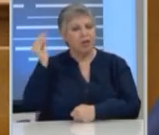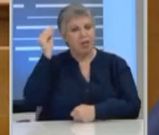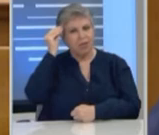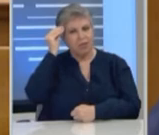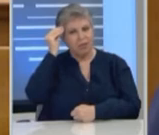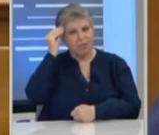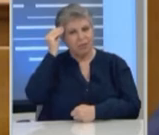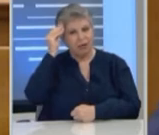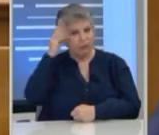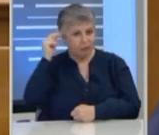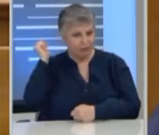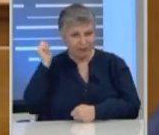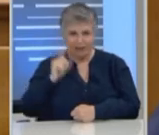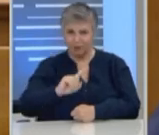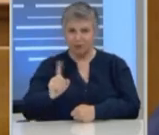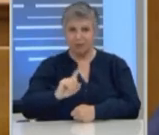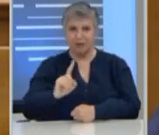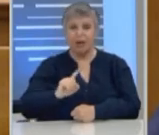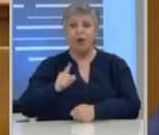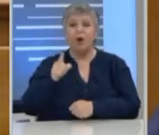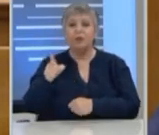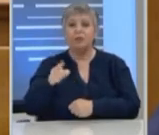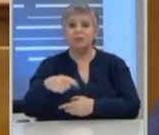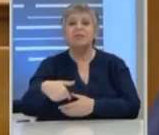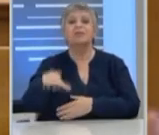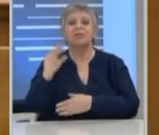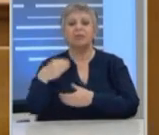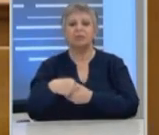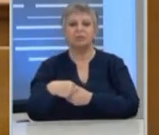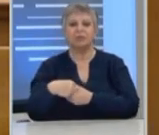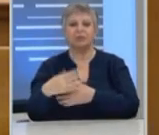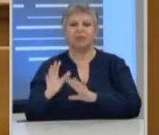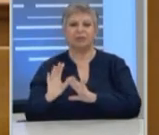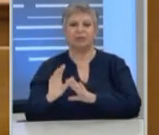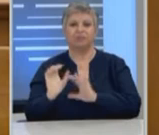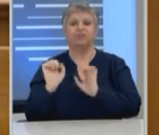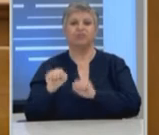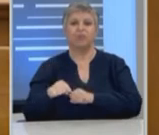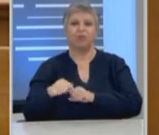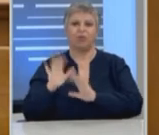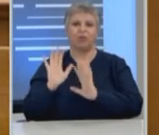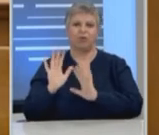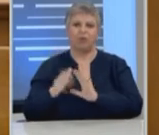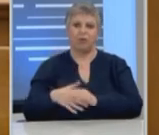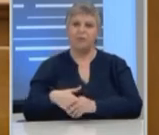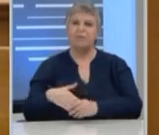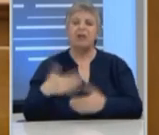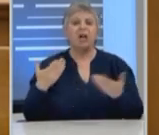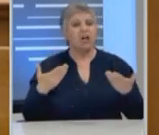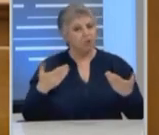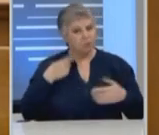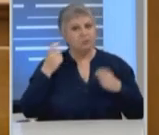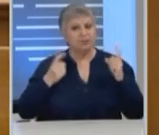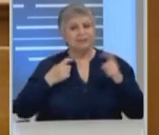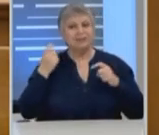έχουν ξεχάσει σε 2 χρόνια από σήμερα. Και σας ερωτώ, κύριε Μητσοτάκη, πώς θα πάτε στις ευρωεκλογές